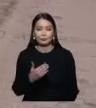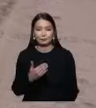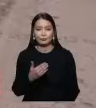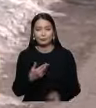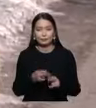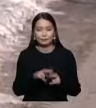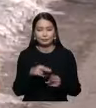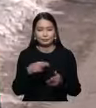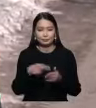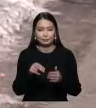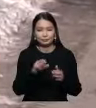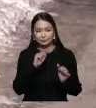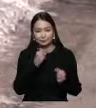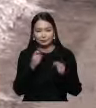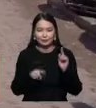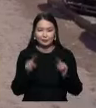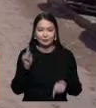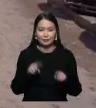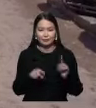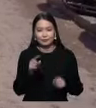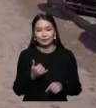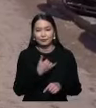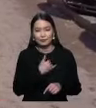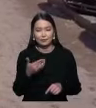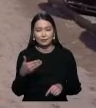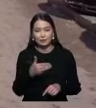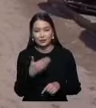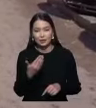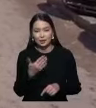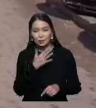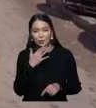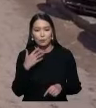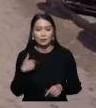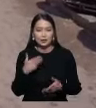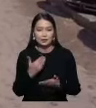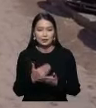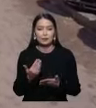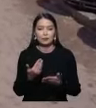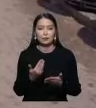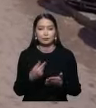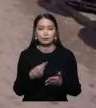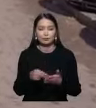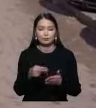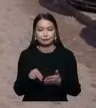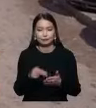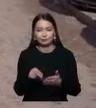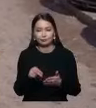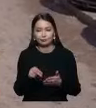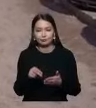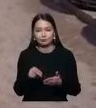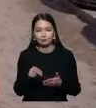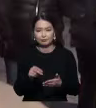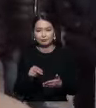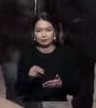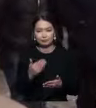тысяч это так. Все бьет по карману, и мясо, и рыба, и жирные кислоты. Вот поэтому для витамина едим, чтобы не замерзнуть, и здоровое